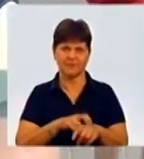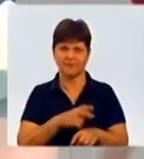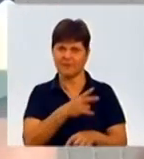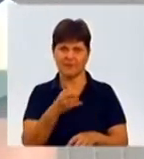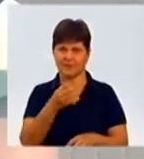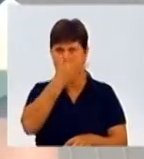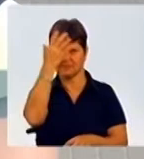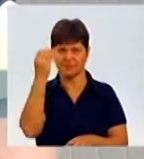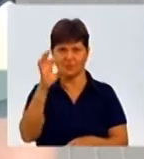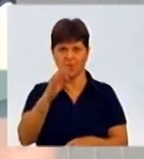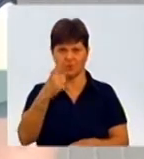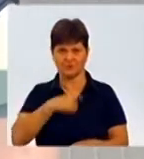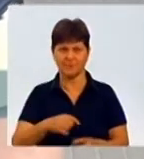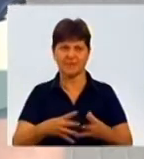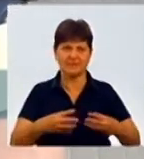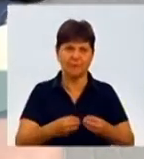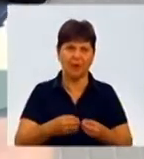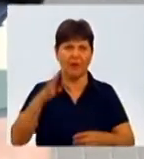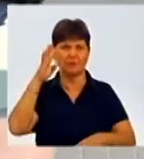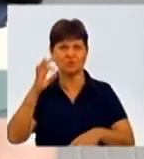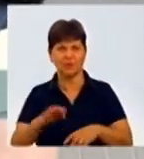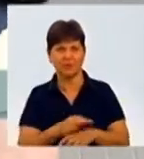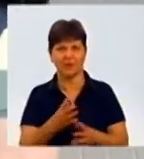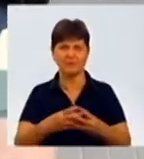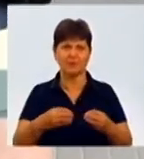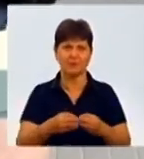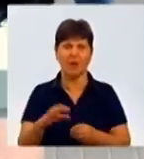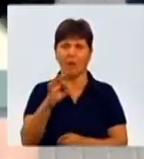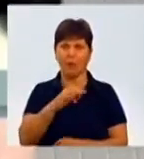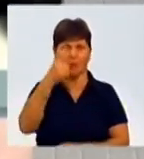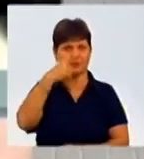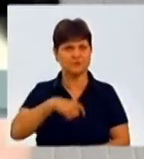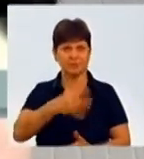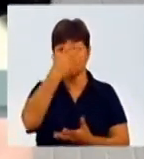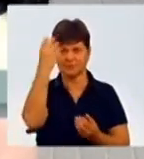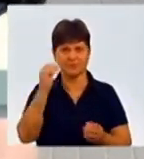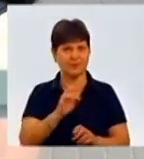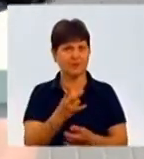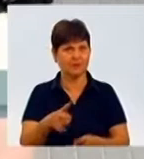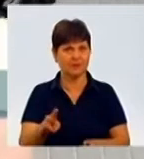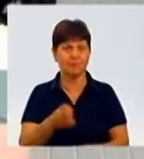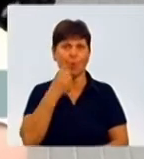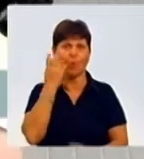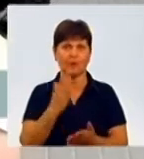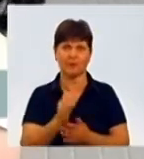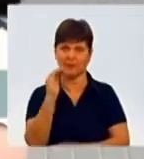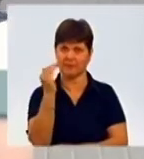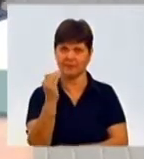звичайно. Сім'я, чоловік, це все є, але про себе не забувати, особливо, коли є дитина. Чи готуватись до